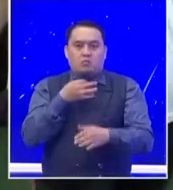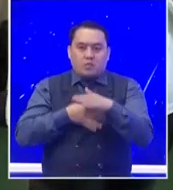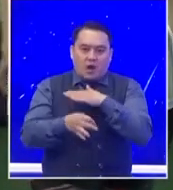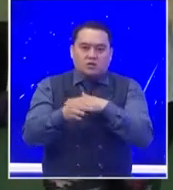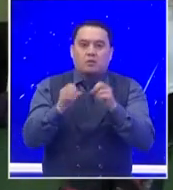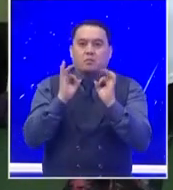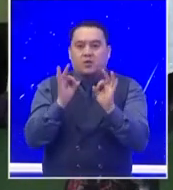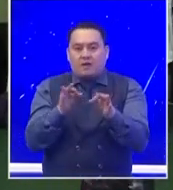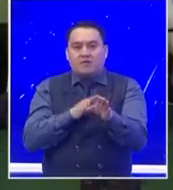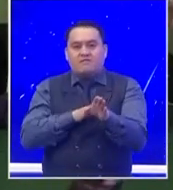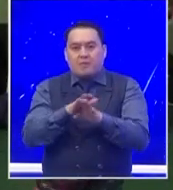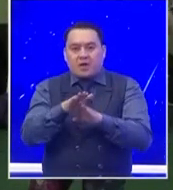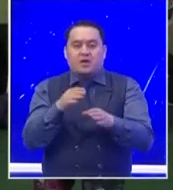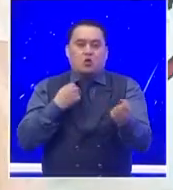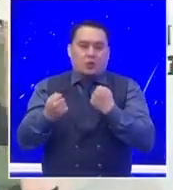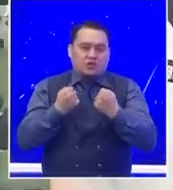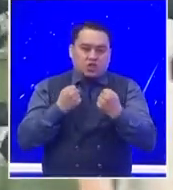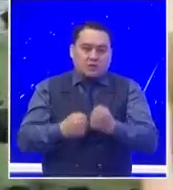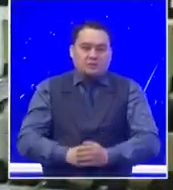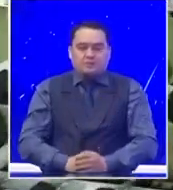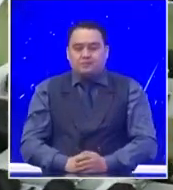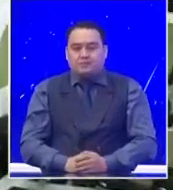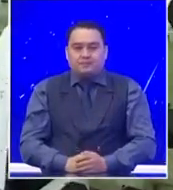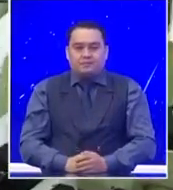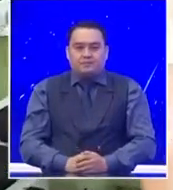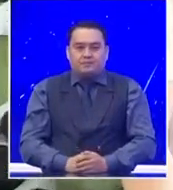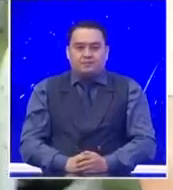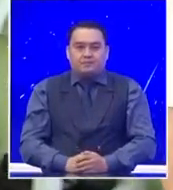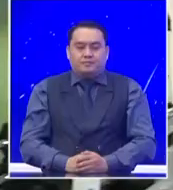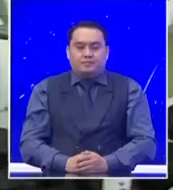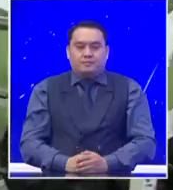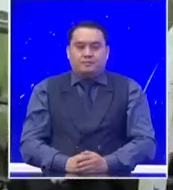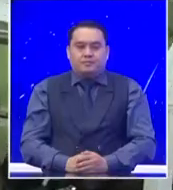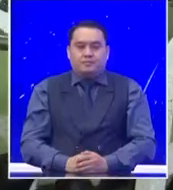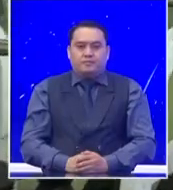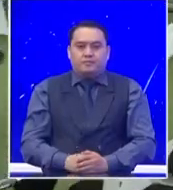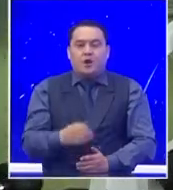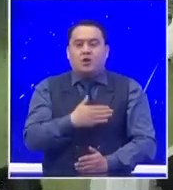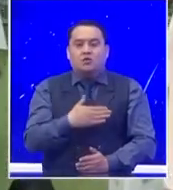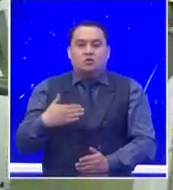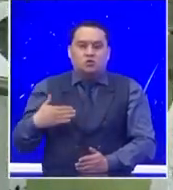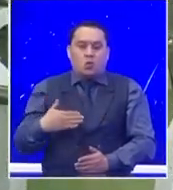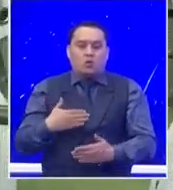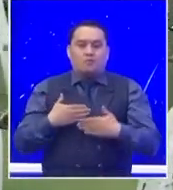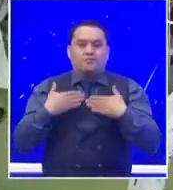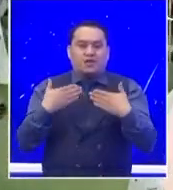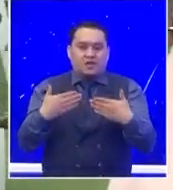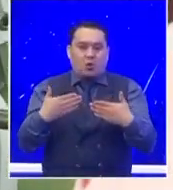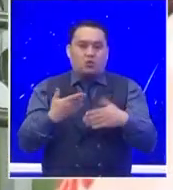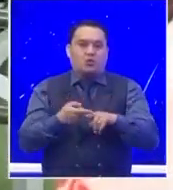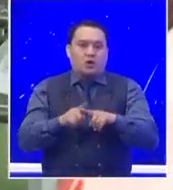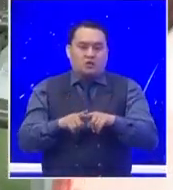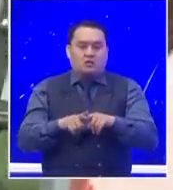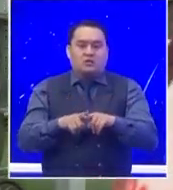как правильно выполнять данное упражнение. Ноги на ширине плеч ставим. Вроде как. Еще пошире. Вперед ко мне. Немножко вперед ко